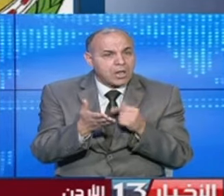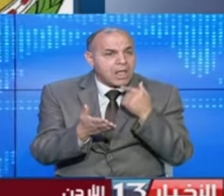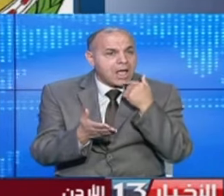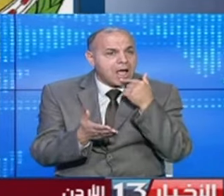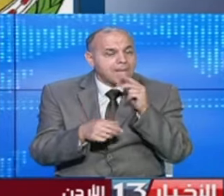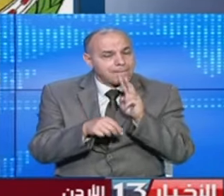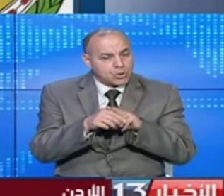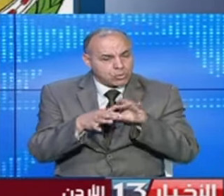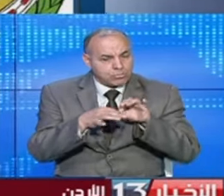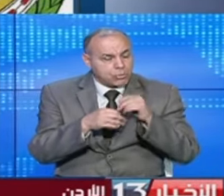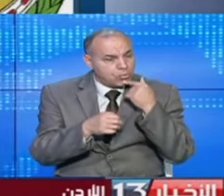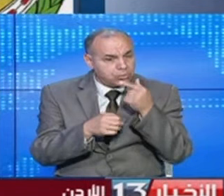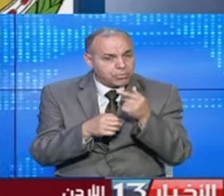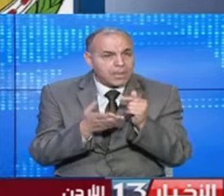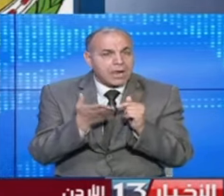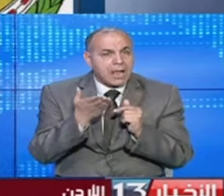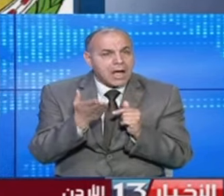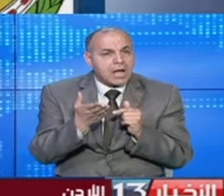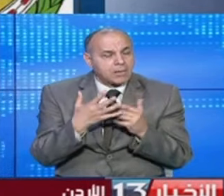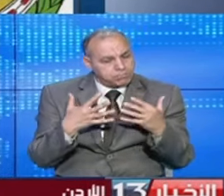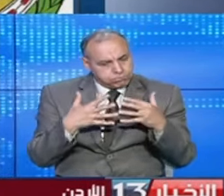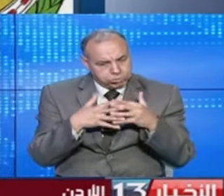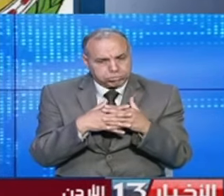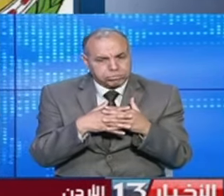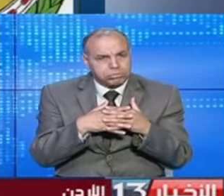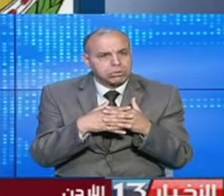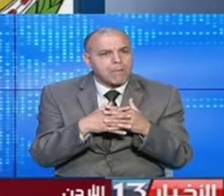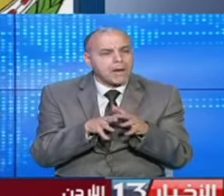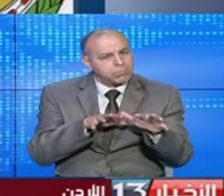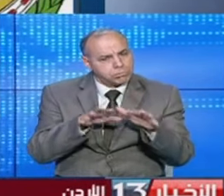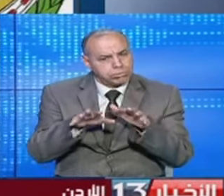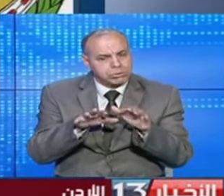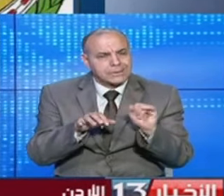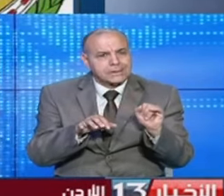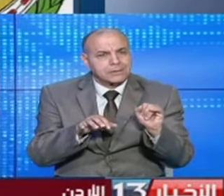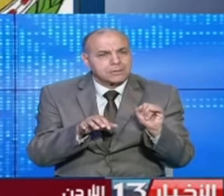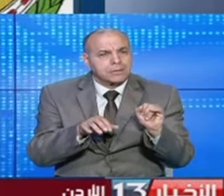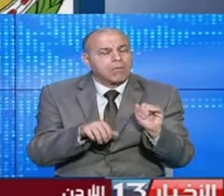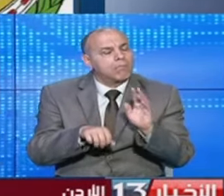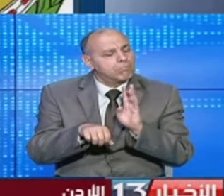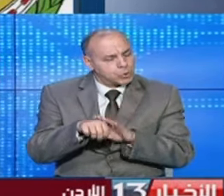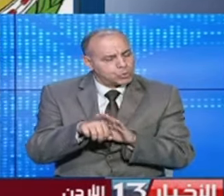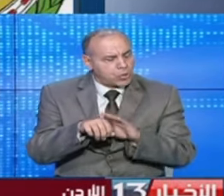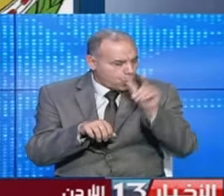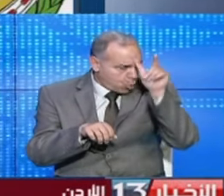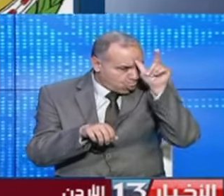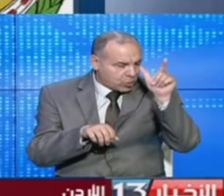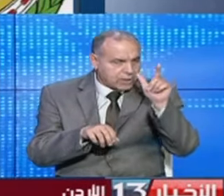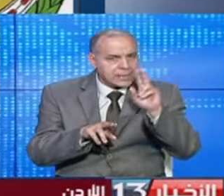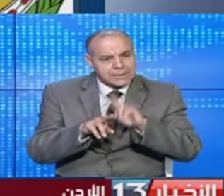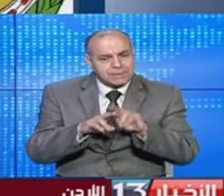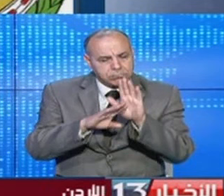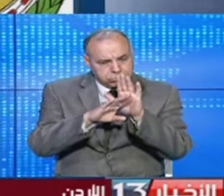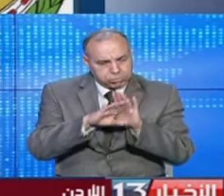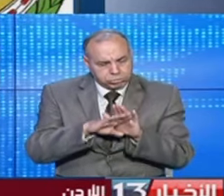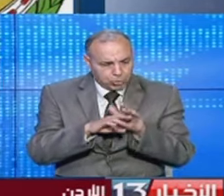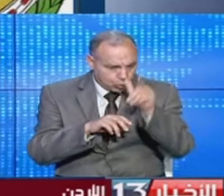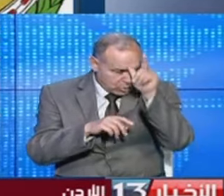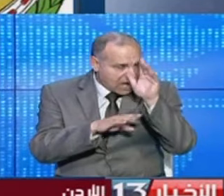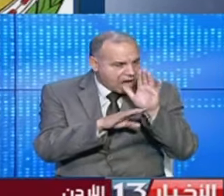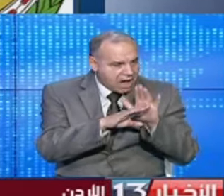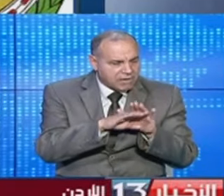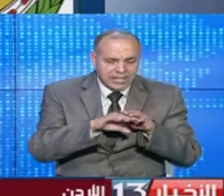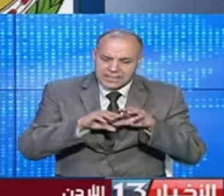أمينها العام أحمد أبو الغيط عن التضامن التام مع التدابير التي اتخذتها القيادة الأردنية لصيانة أمن المملكة والحفاظ